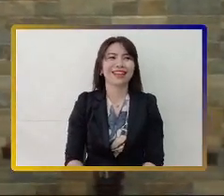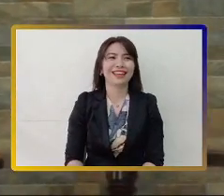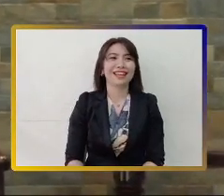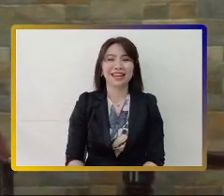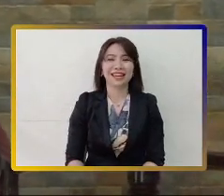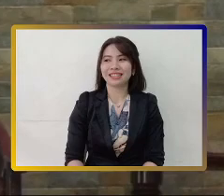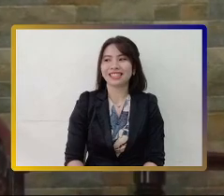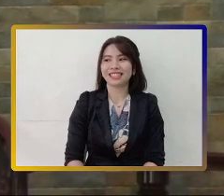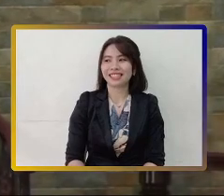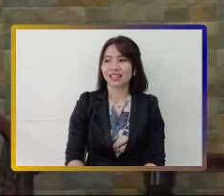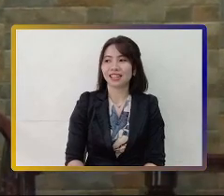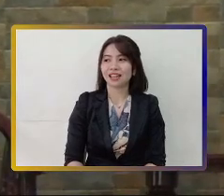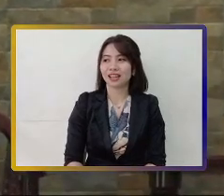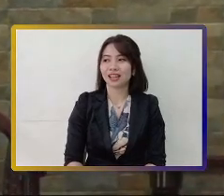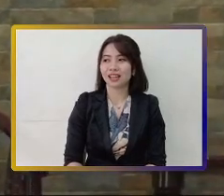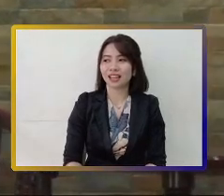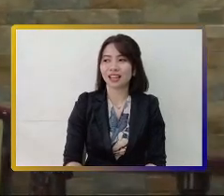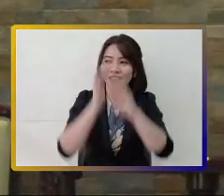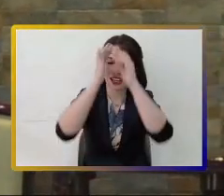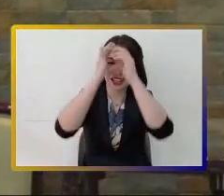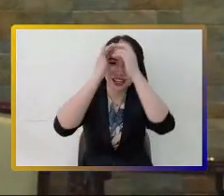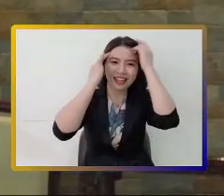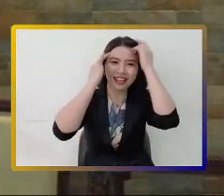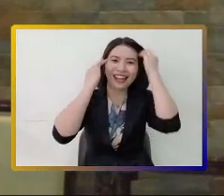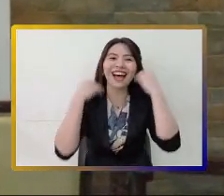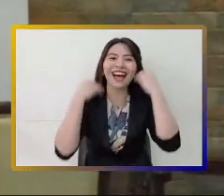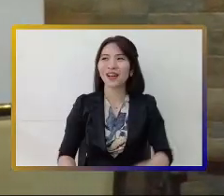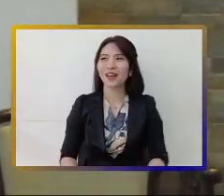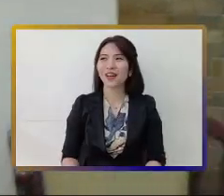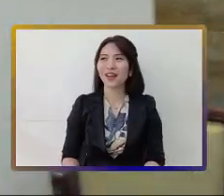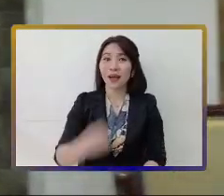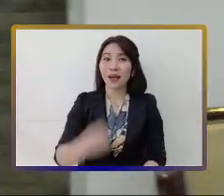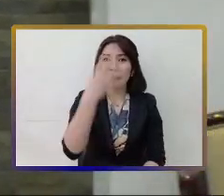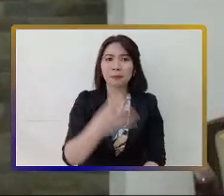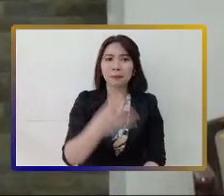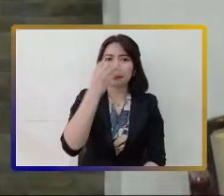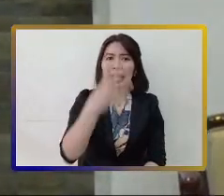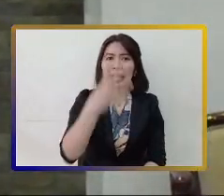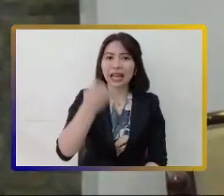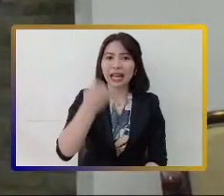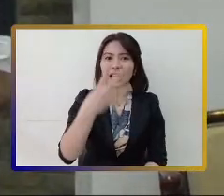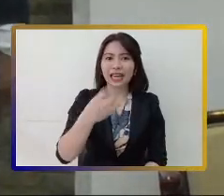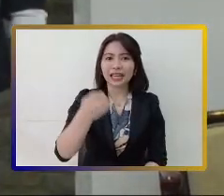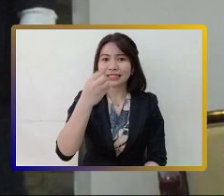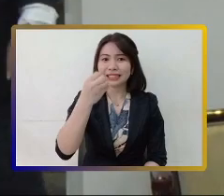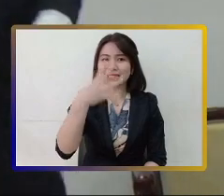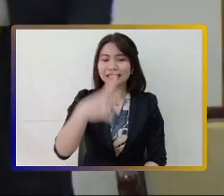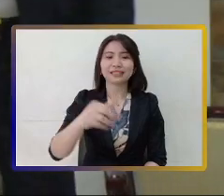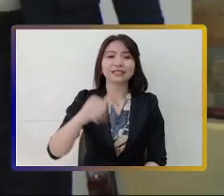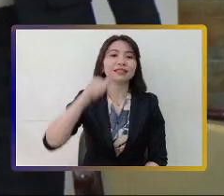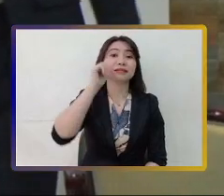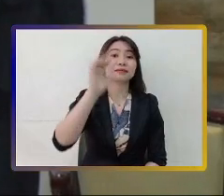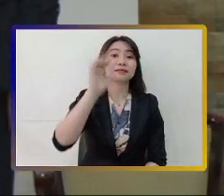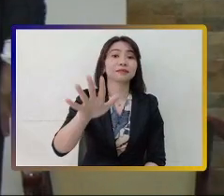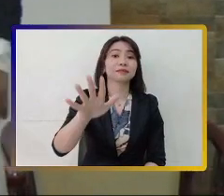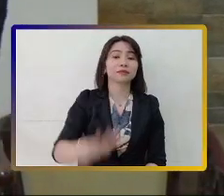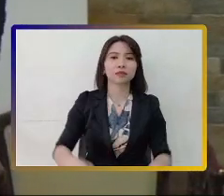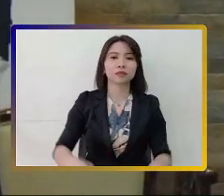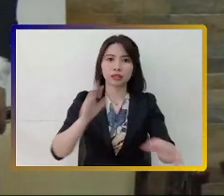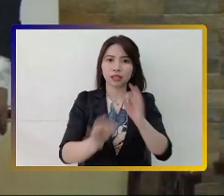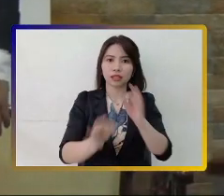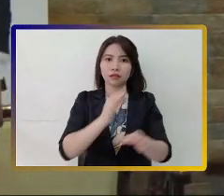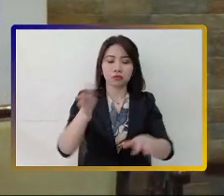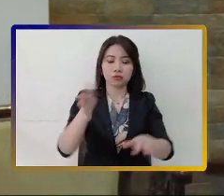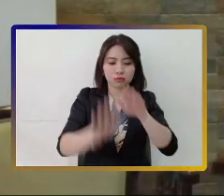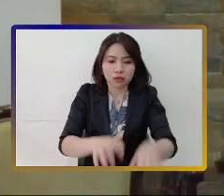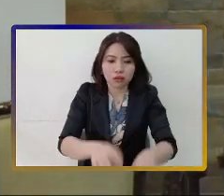Pangit. Pangit. Pangit ka. Pangit. Pangit sa babae ang naglalakad na.